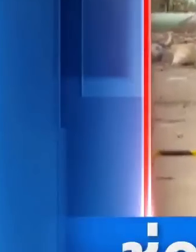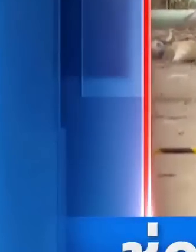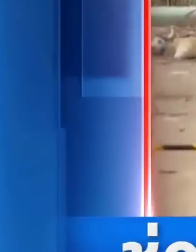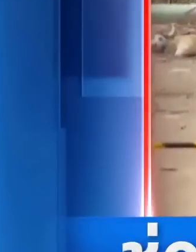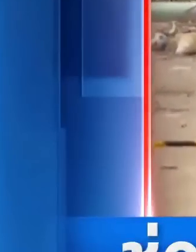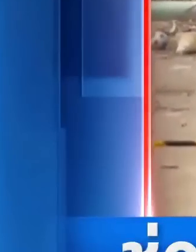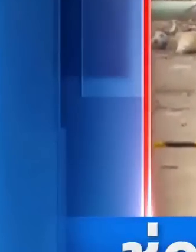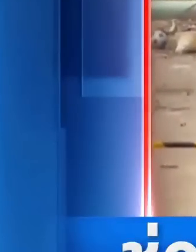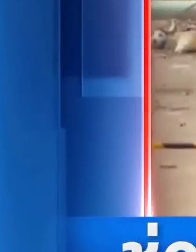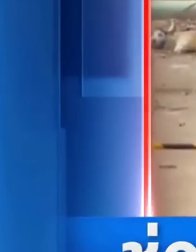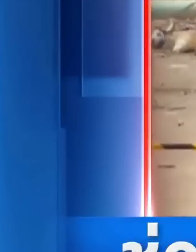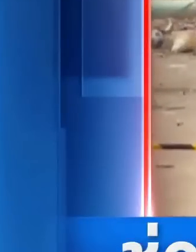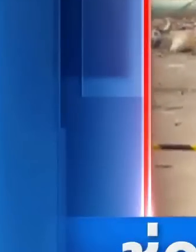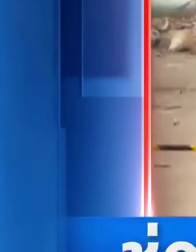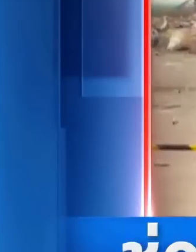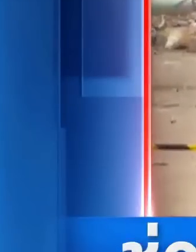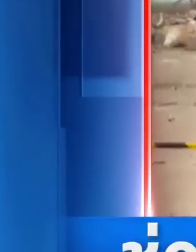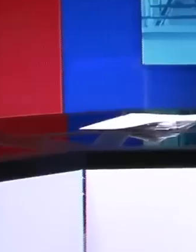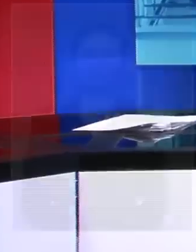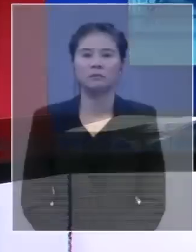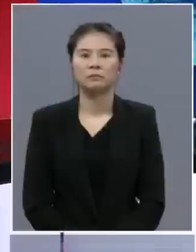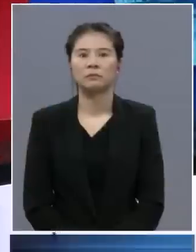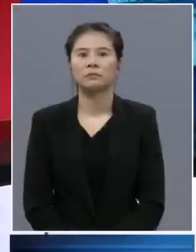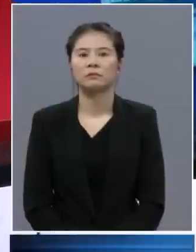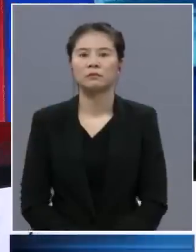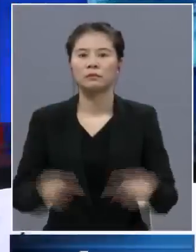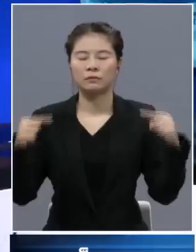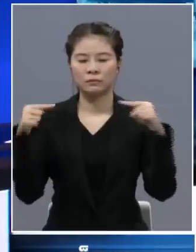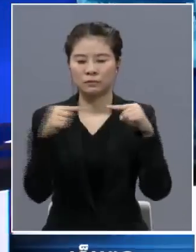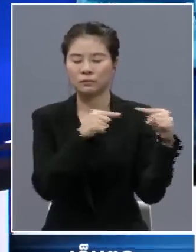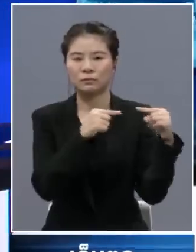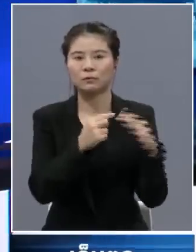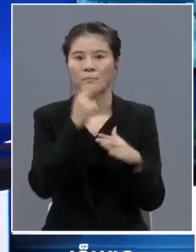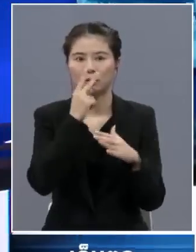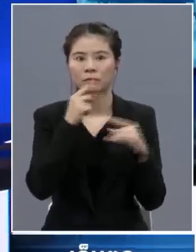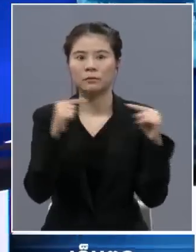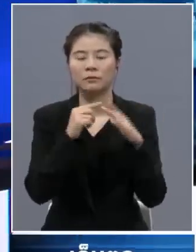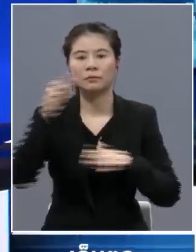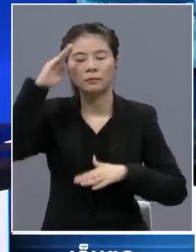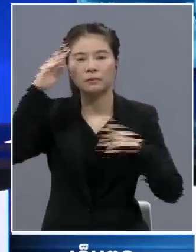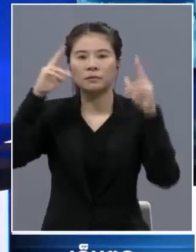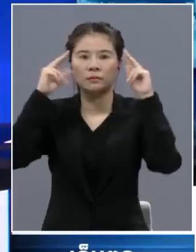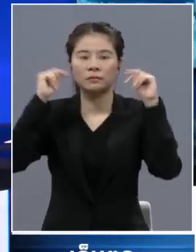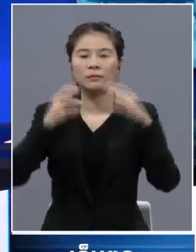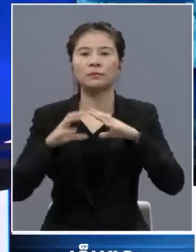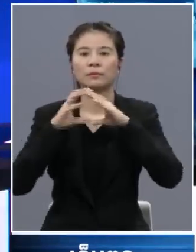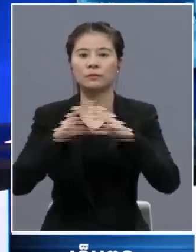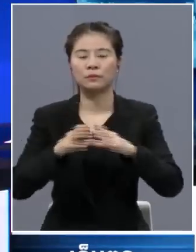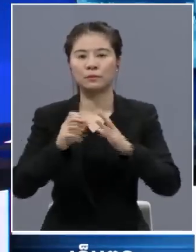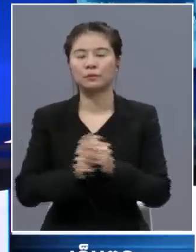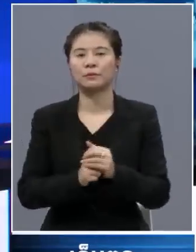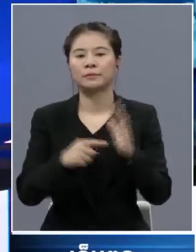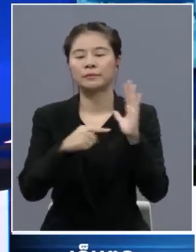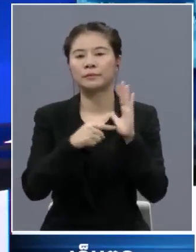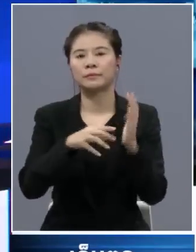ที่ต้องตามกันนะครับติดตามช่วงหน้าครับภารกิจของพลเอกประยุทธ์จันทร์โอชาวันนี้หน่อยนะครับวันนี้ไปพร้อมกับคณะไปยังพื้น